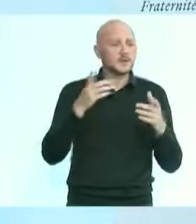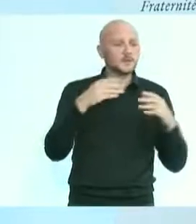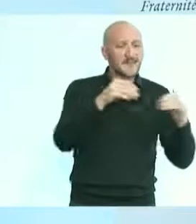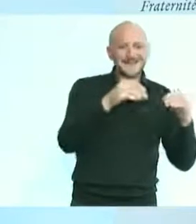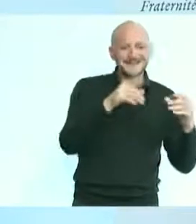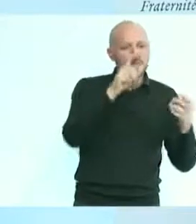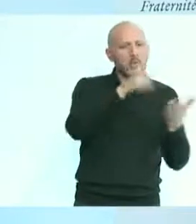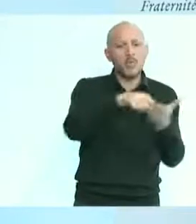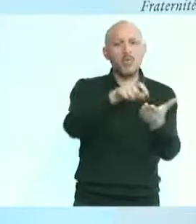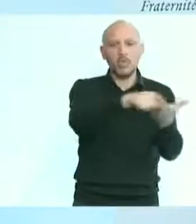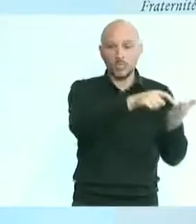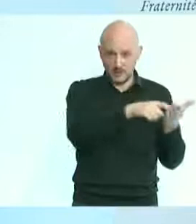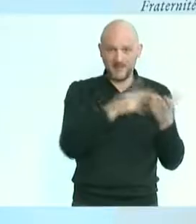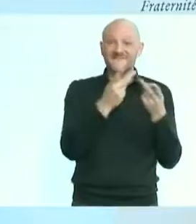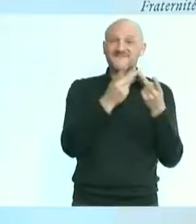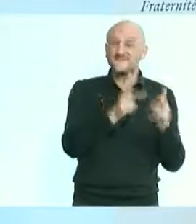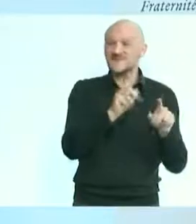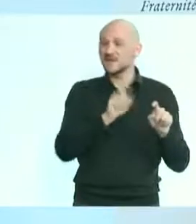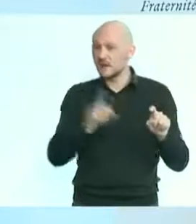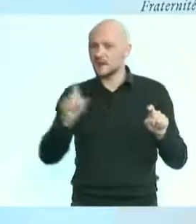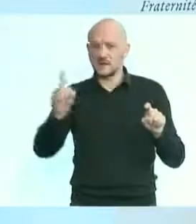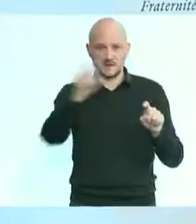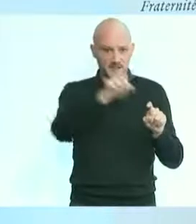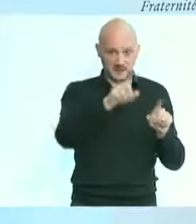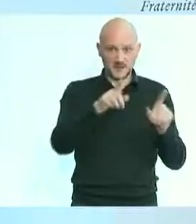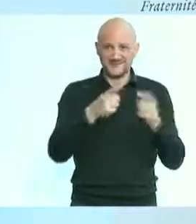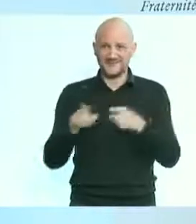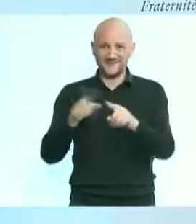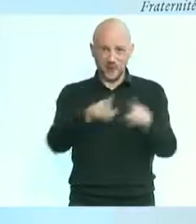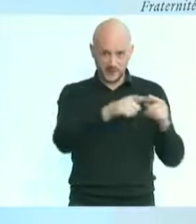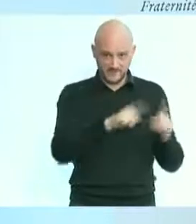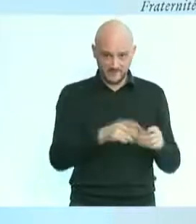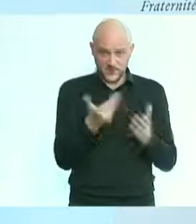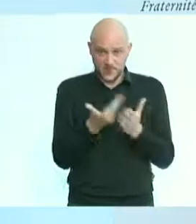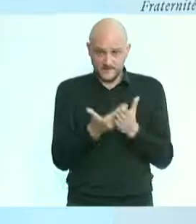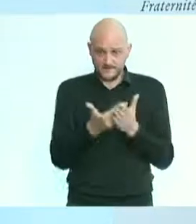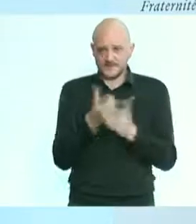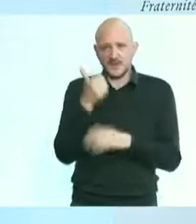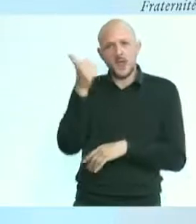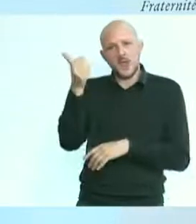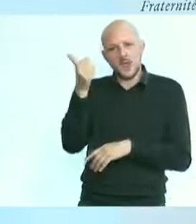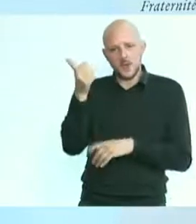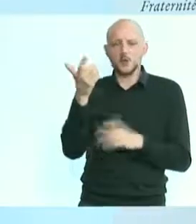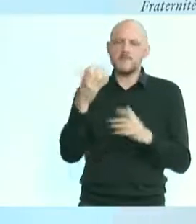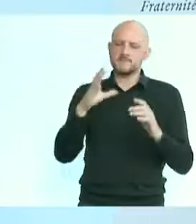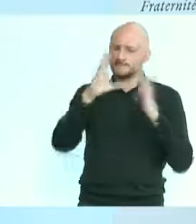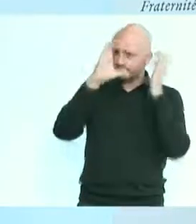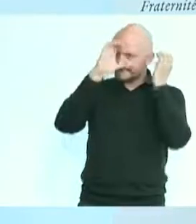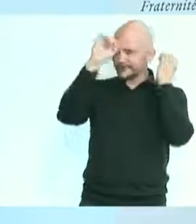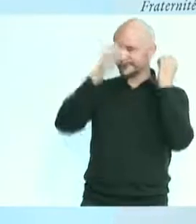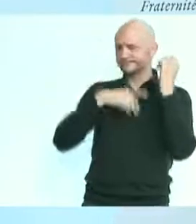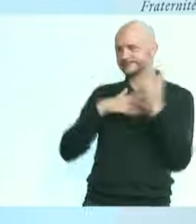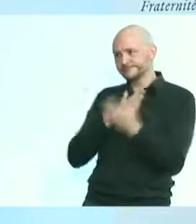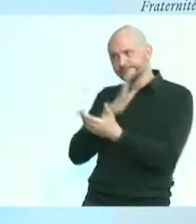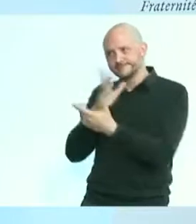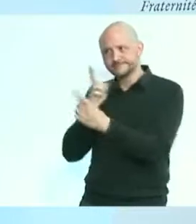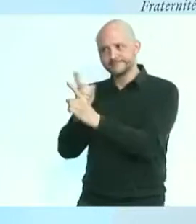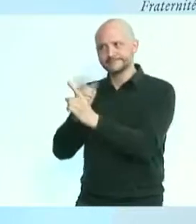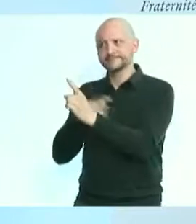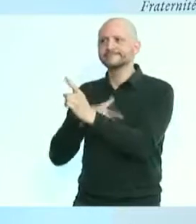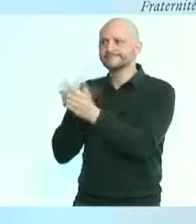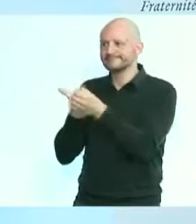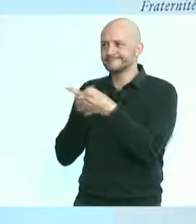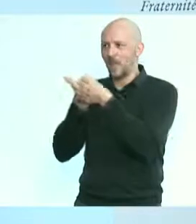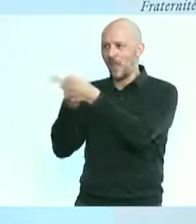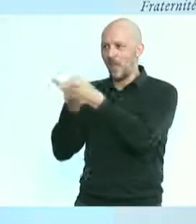les ambassadeurs de l'accessibilité vont aider les gestionnaires et propriétaires à compléter le site. Tout un chacun peut également